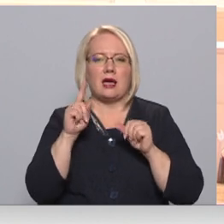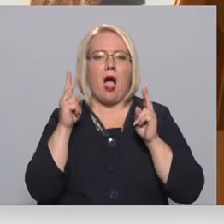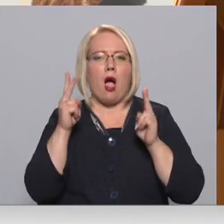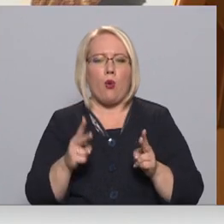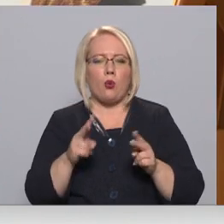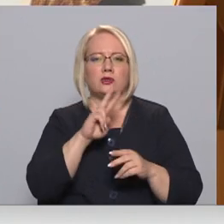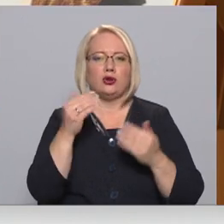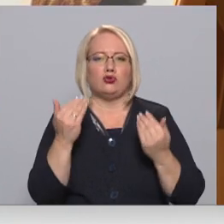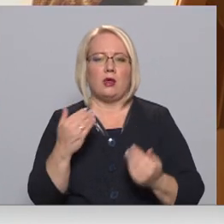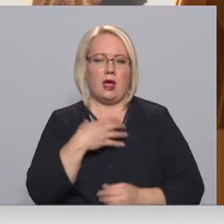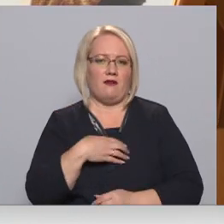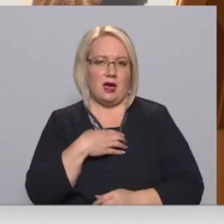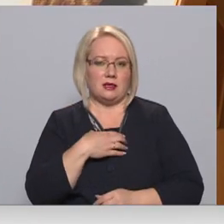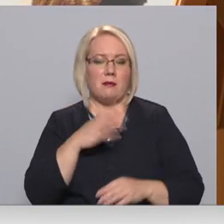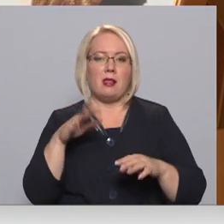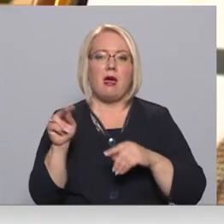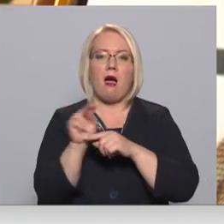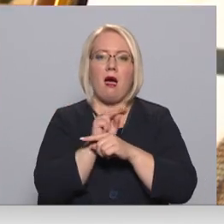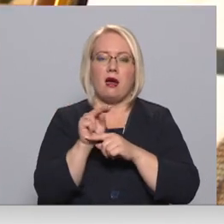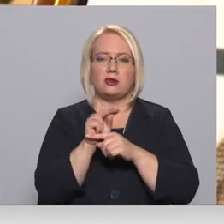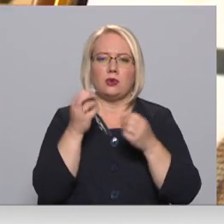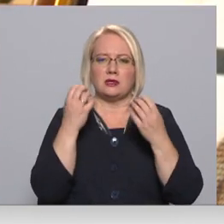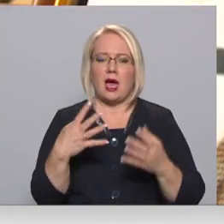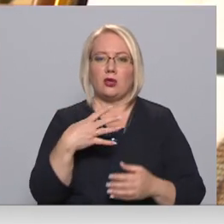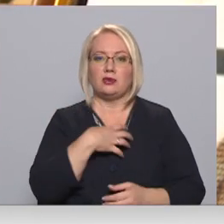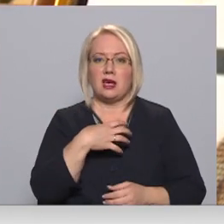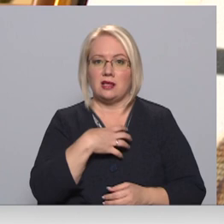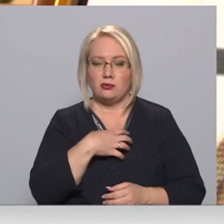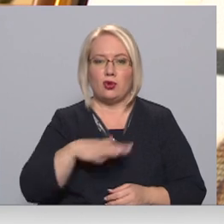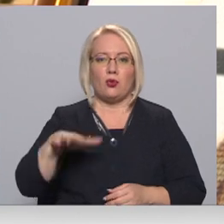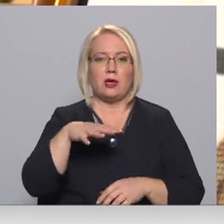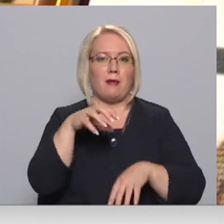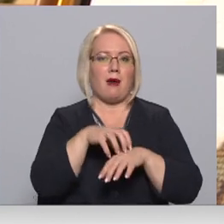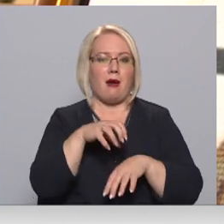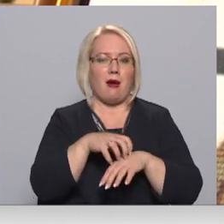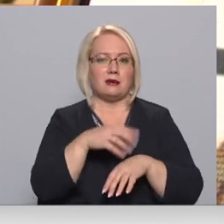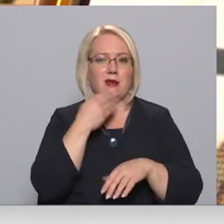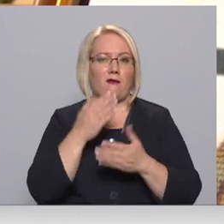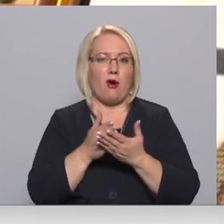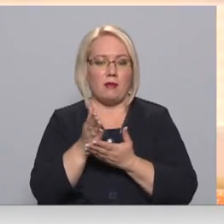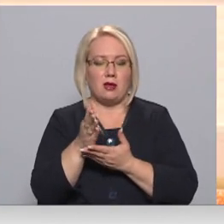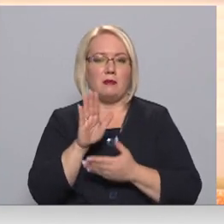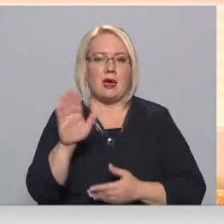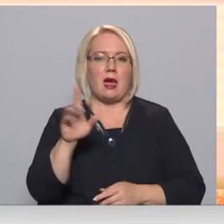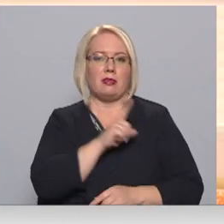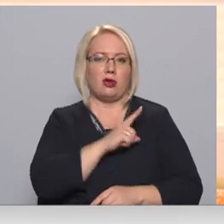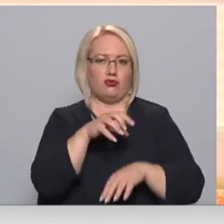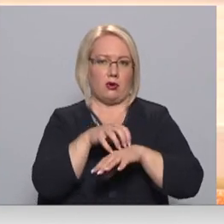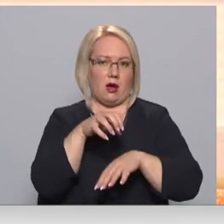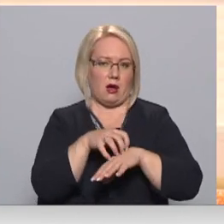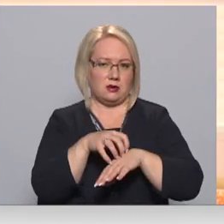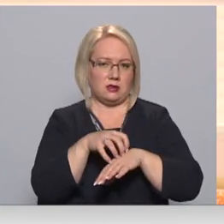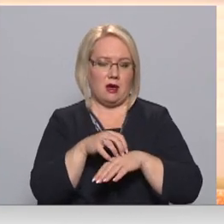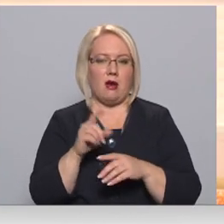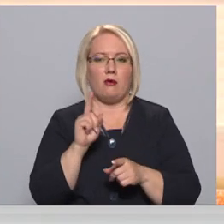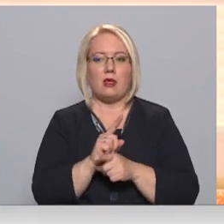vajadzīgi. Bet, lai ārstētu skaidru saslimšanu un ģimenes ārsts nav opcija, jāvēršas pie dežūra ārsta. Es atnāk ar strutainu